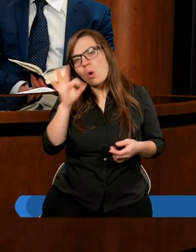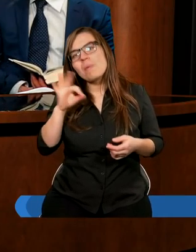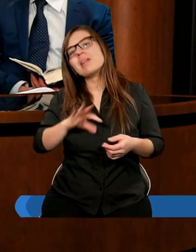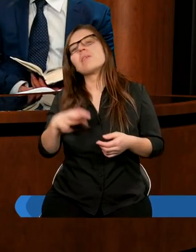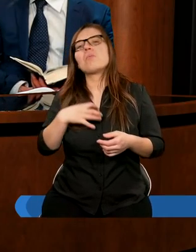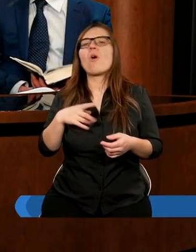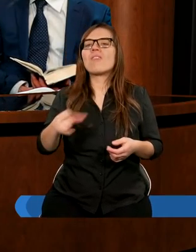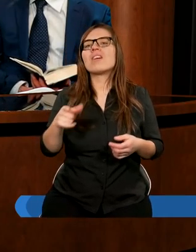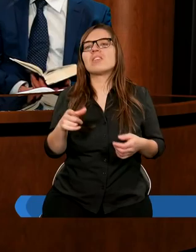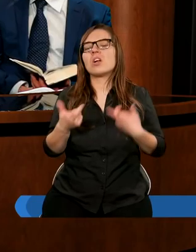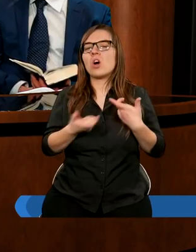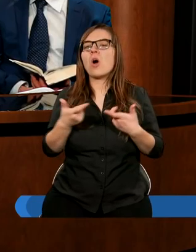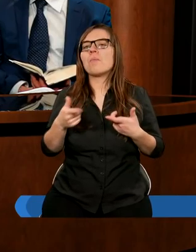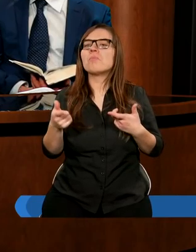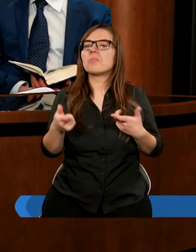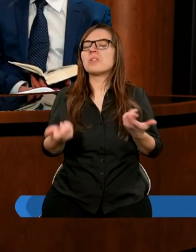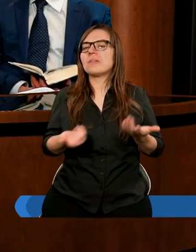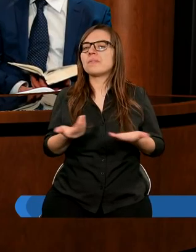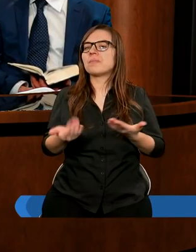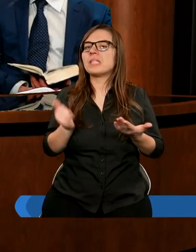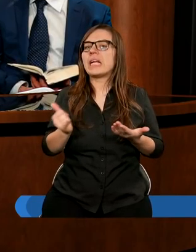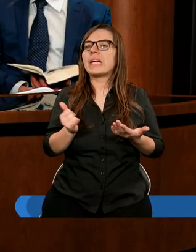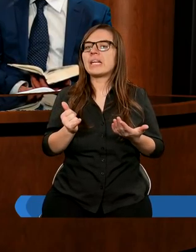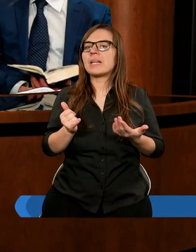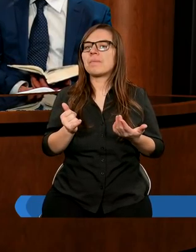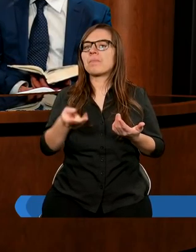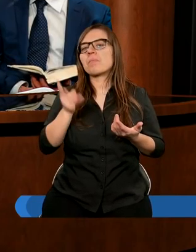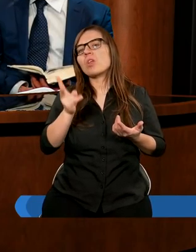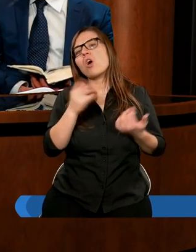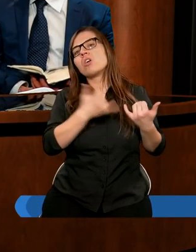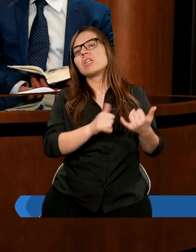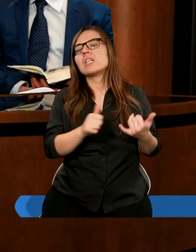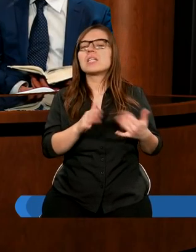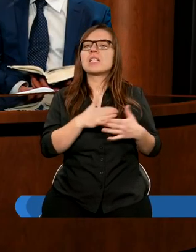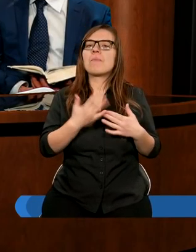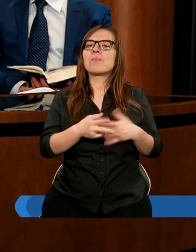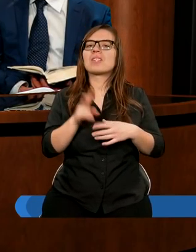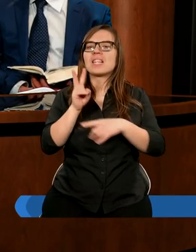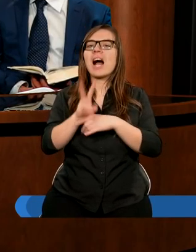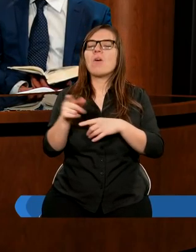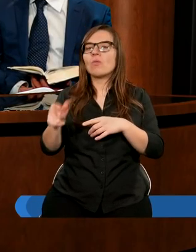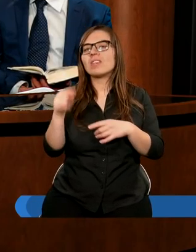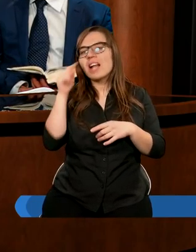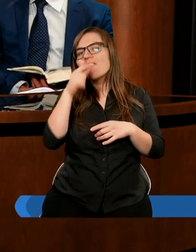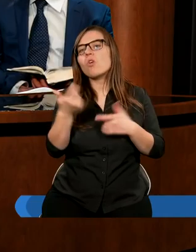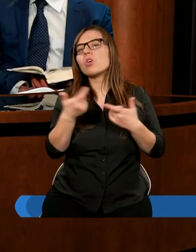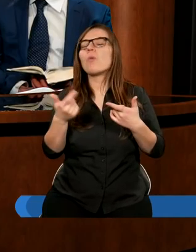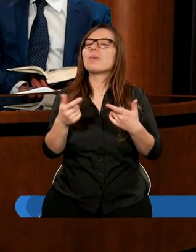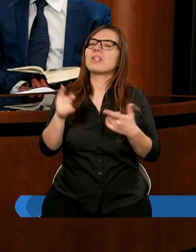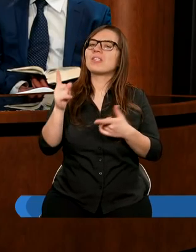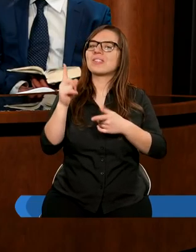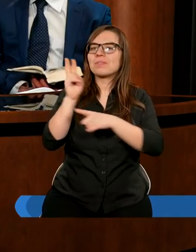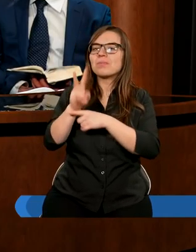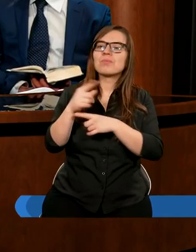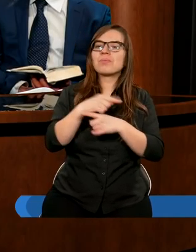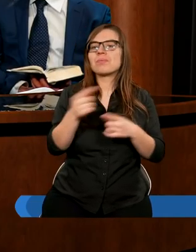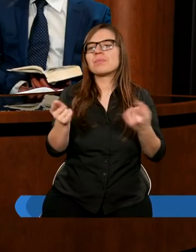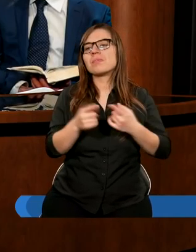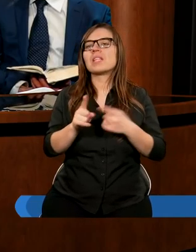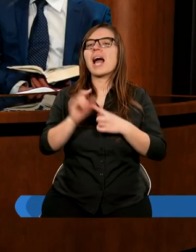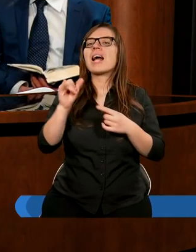prowizję z tego, że doradził taki kredyt, ktoś inny takie zaufanie, że sytuacja się nie zmieni. A to, co Igor powiedział.